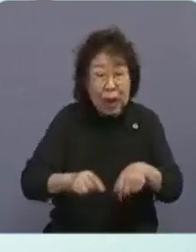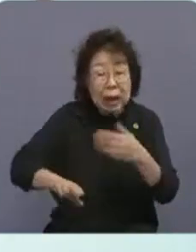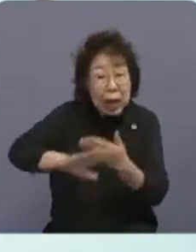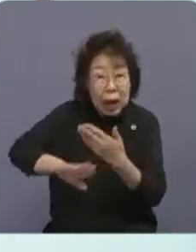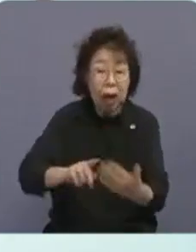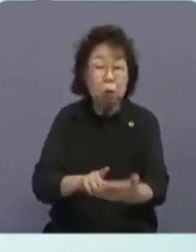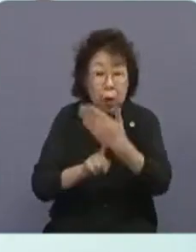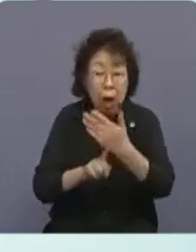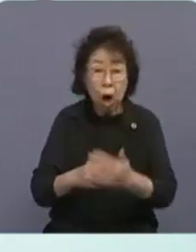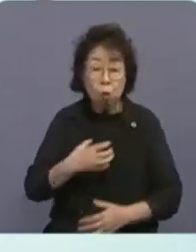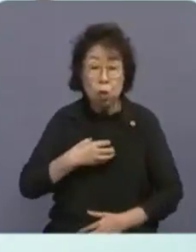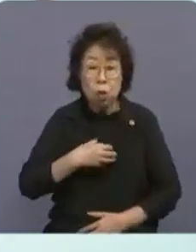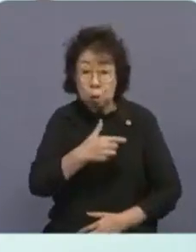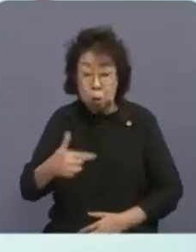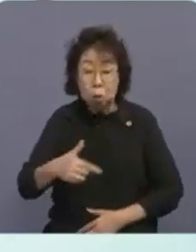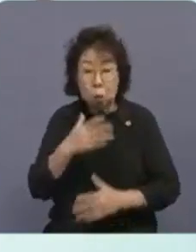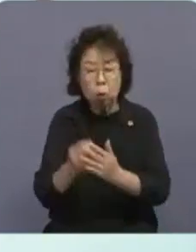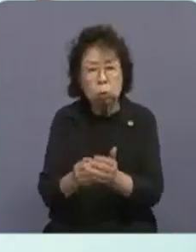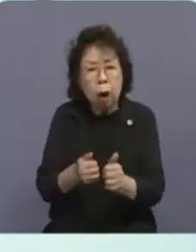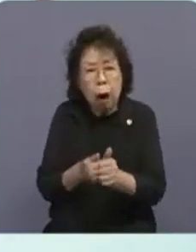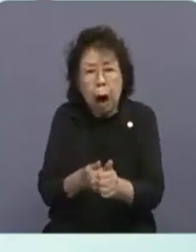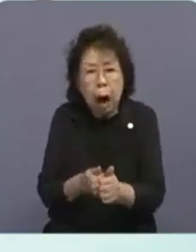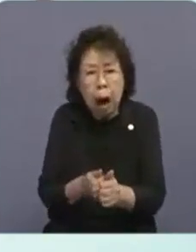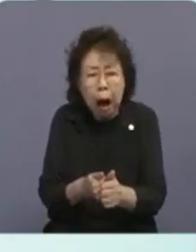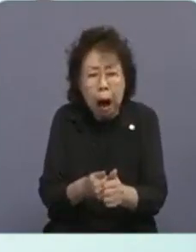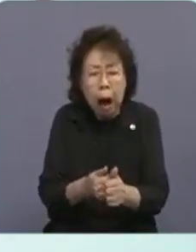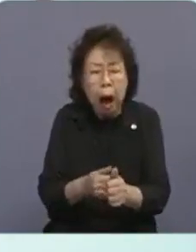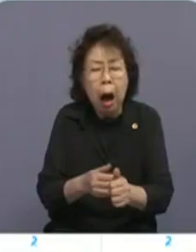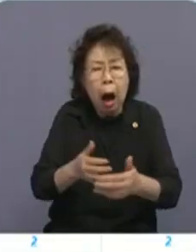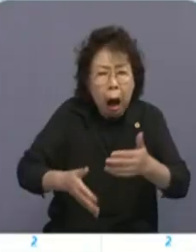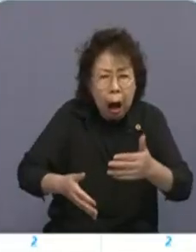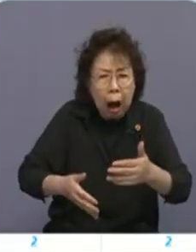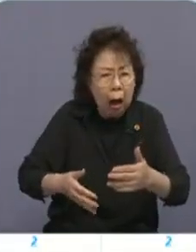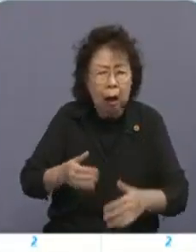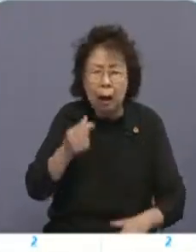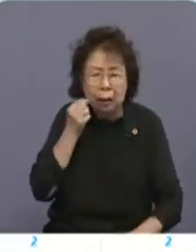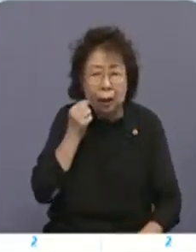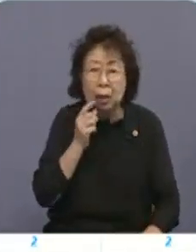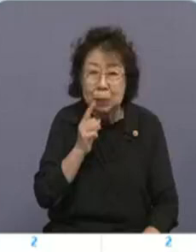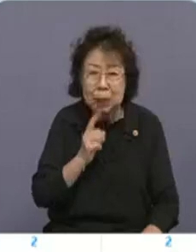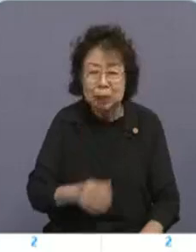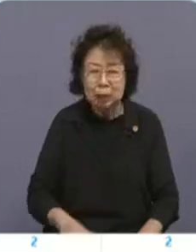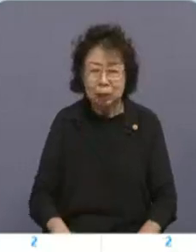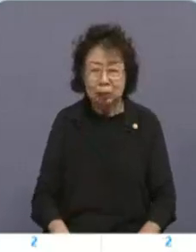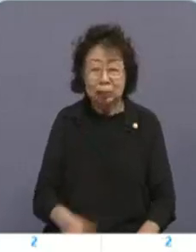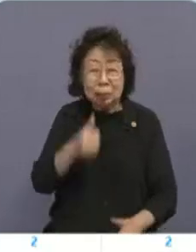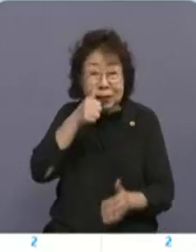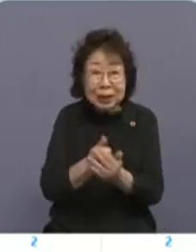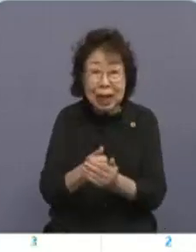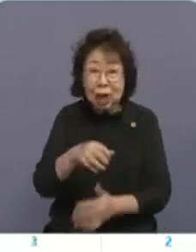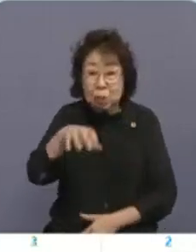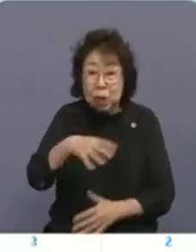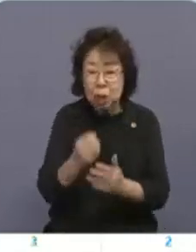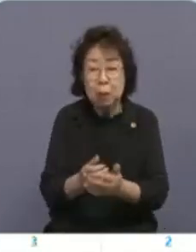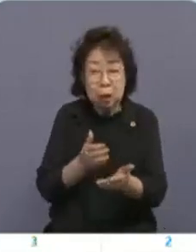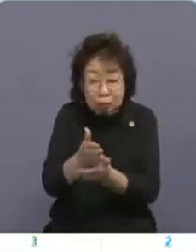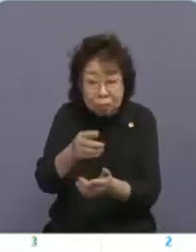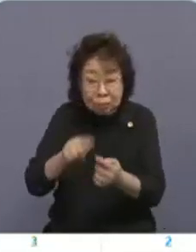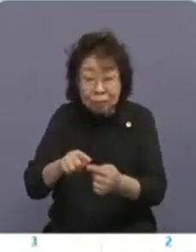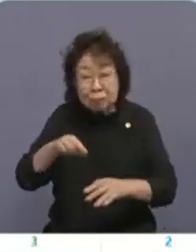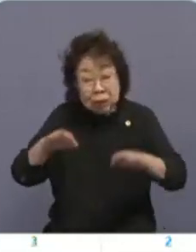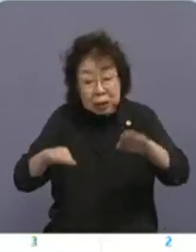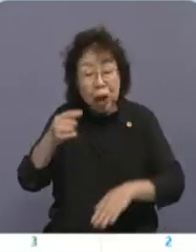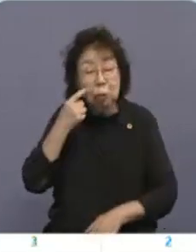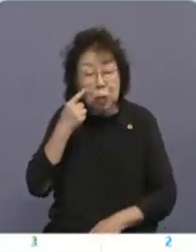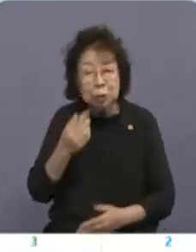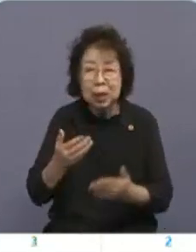가지 범죄 위험 요소나 이런 부분을 따라가는 데는 어려움이 좀 있다. 범죄 분야 안전지수의 지역별 추이도